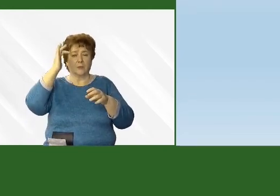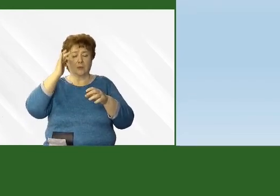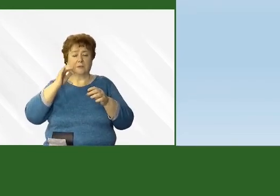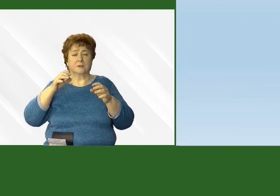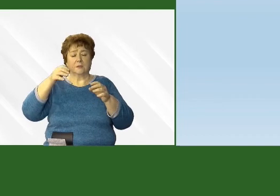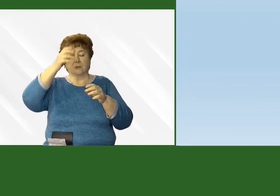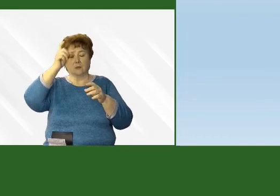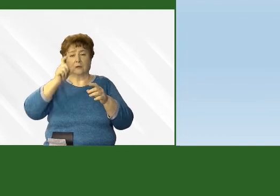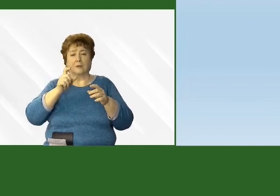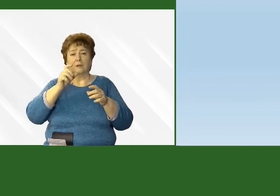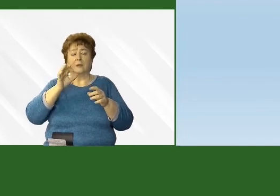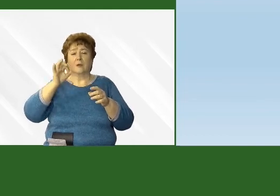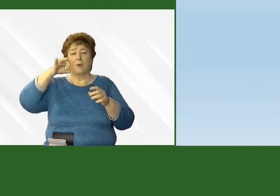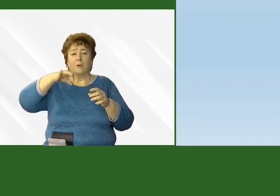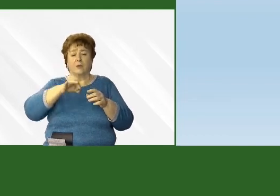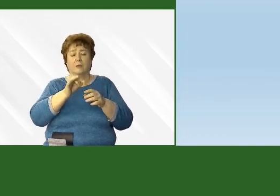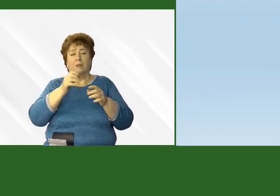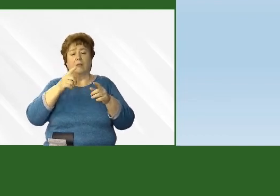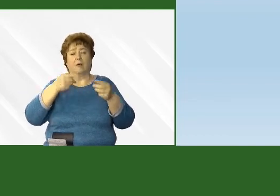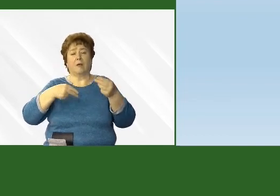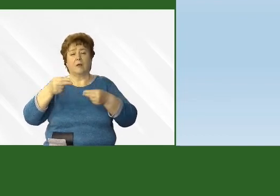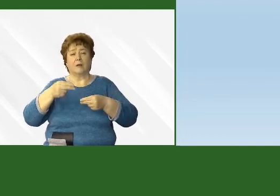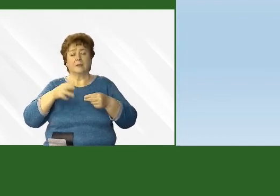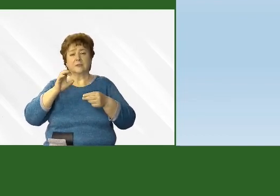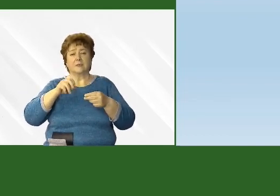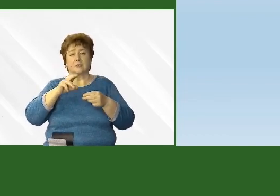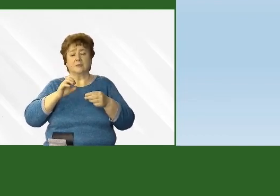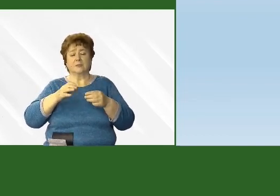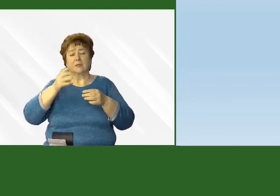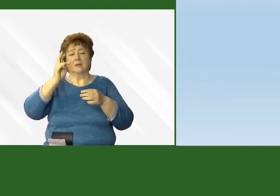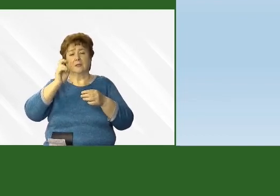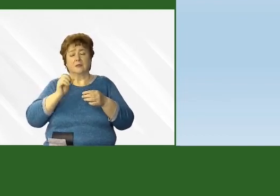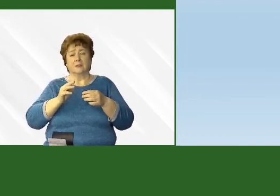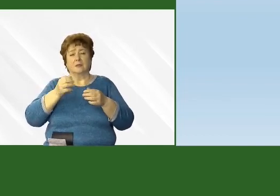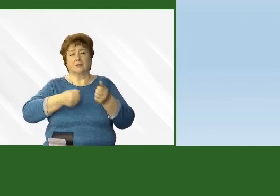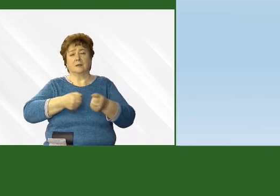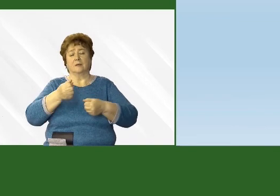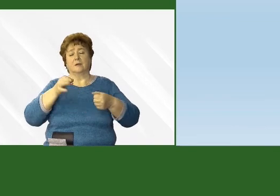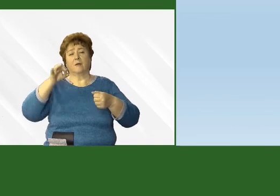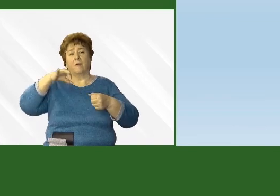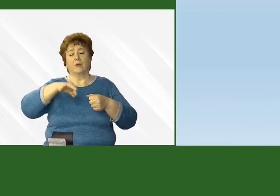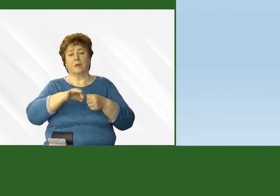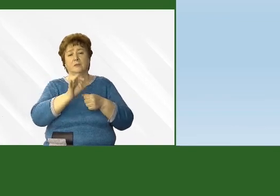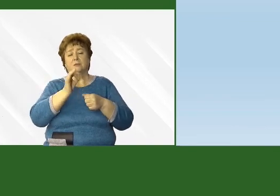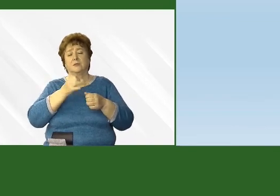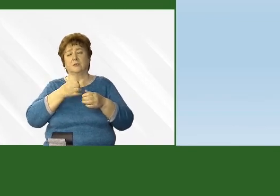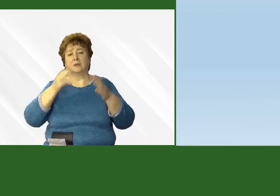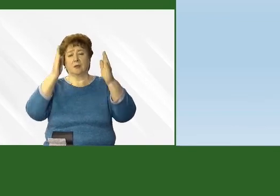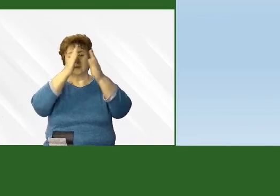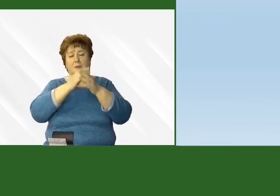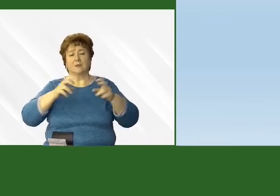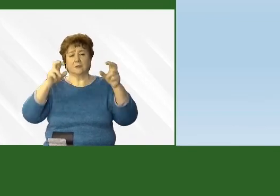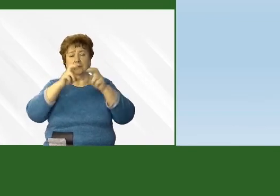ученых Института океанографии Скрипса и Национальной администрации океанических и